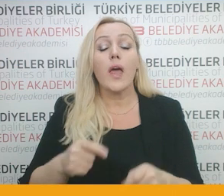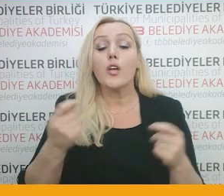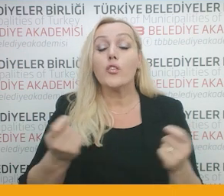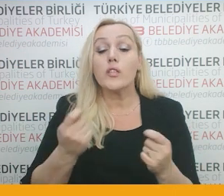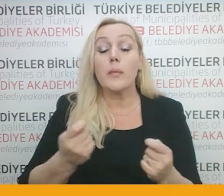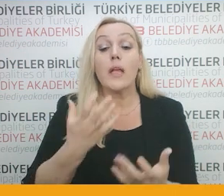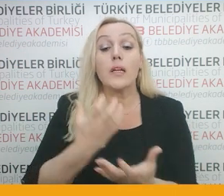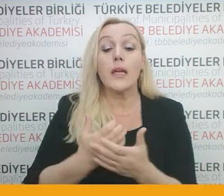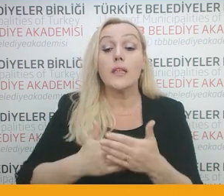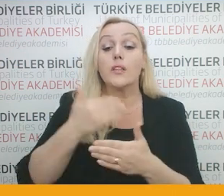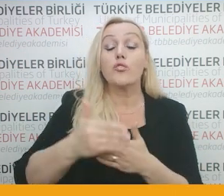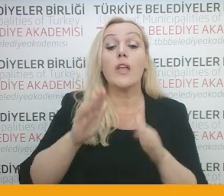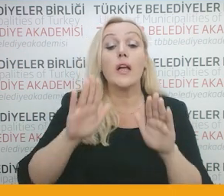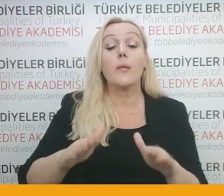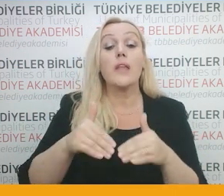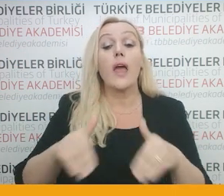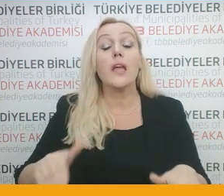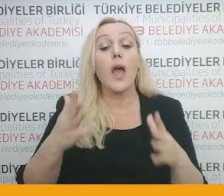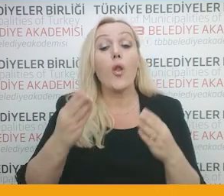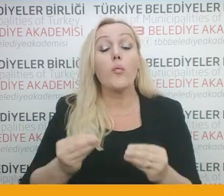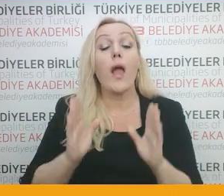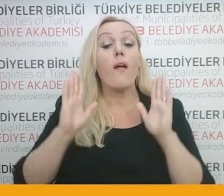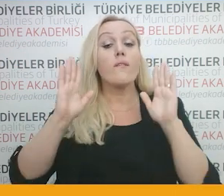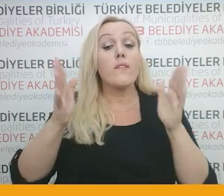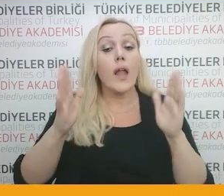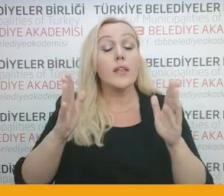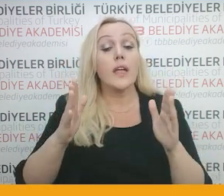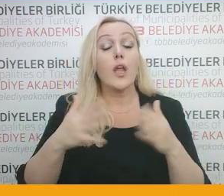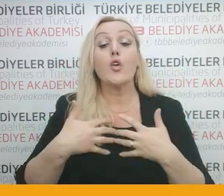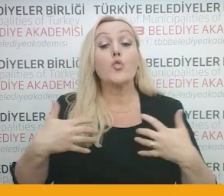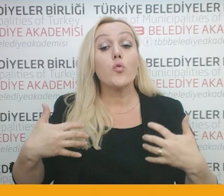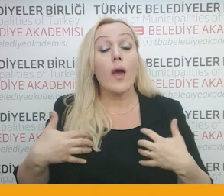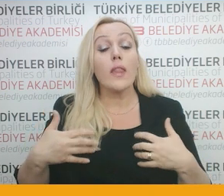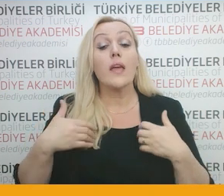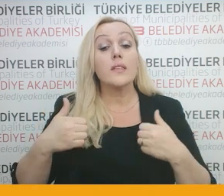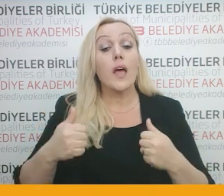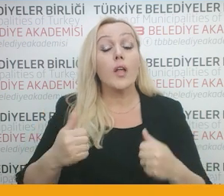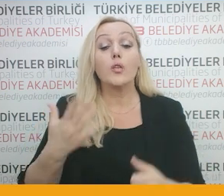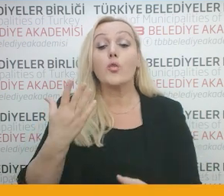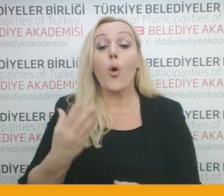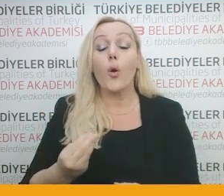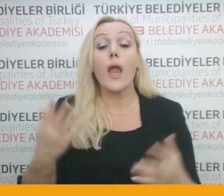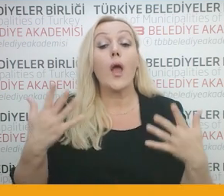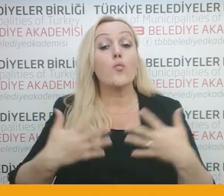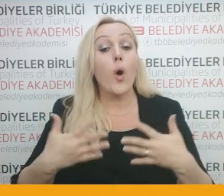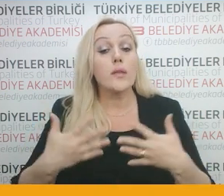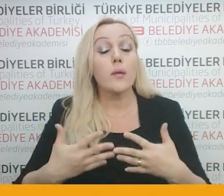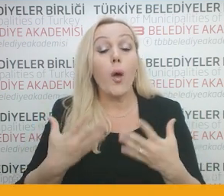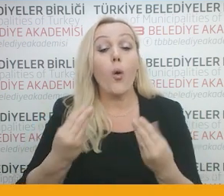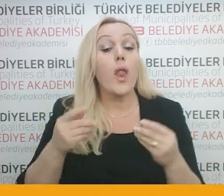kalmasının önlenmesi, faaliyetlerin gerçek mahiyetlerine uygun olarak sağlıklı ve güvenli bir biçimde